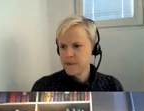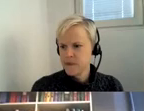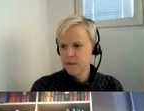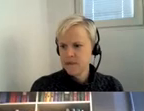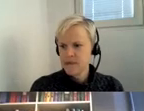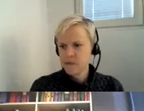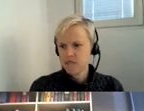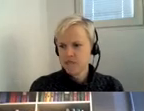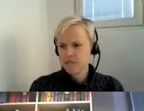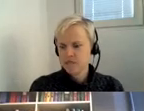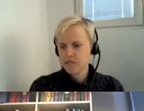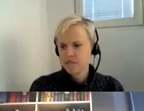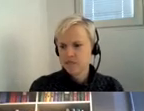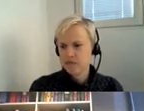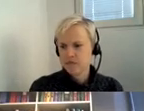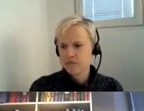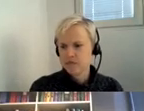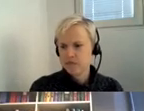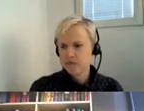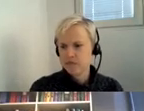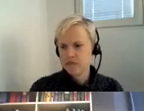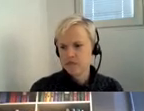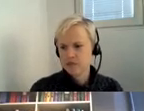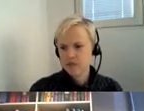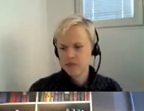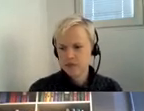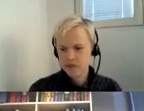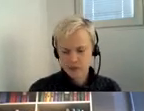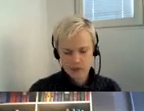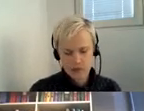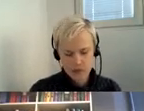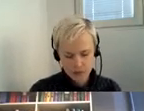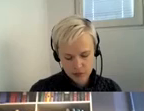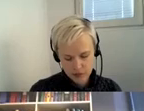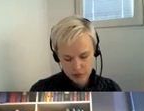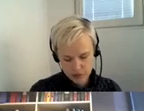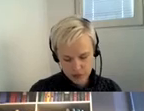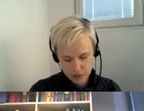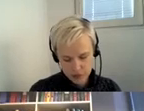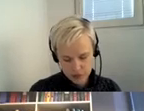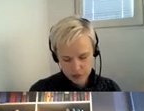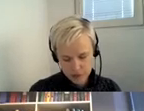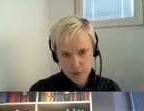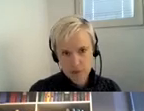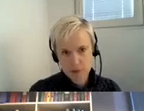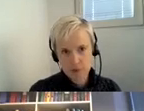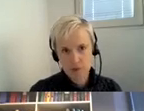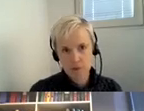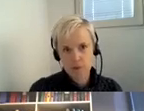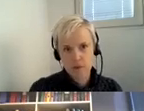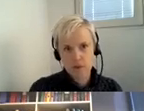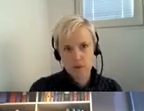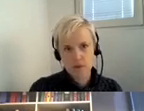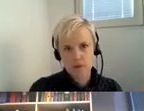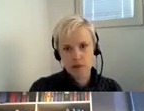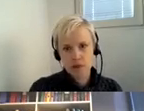tyhjöenergia, vai onko se jonkinlaista tämmöistä paikallista vaihtelua, jolloin kyseessä olisikin ehkä enemmänkin jonkinlainen ominaisuuksiltaan